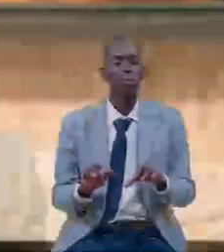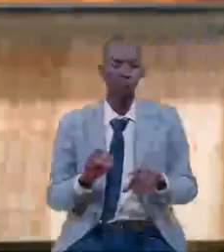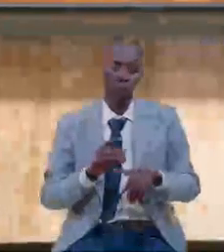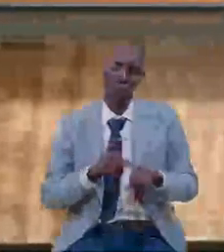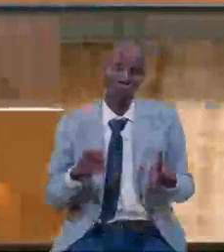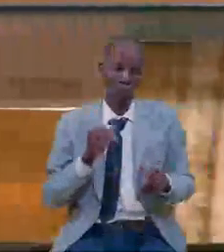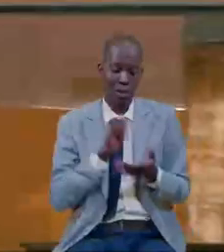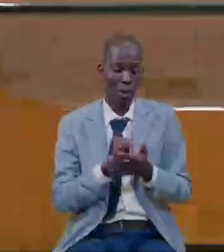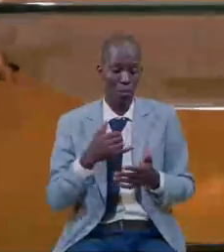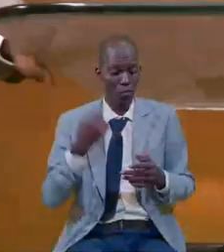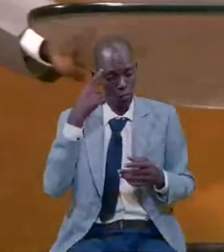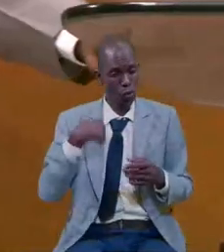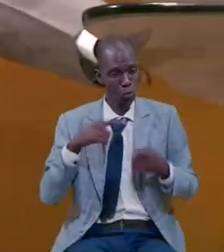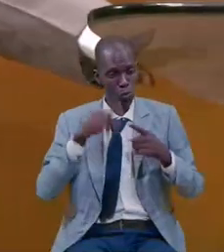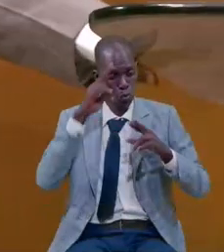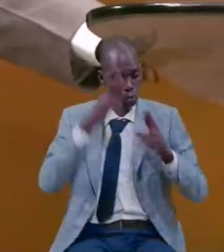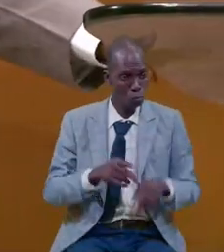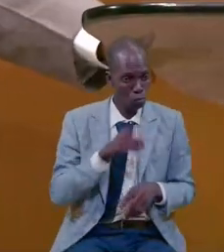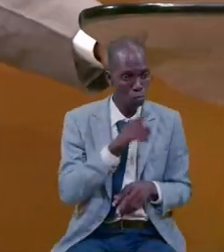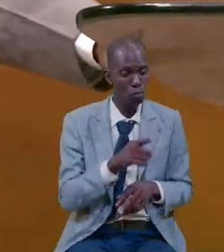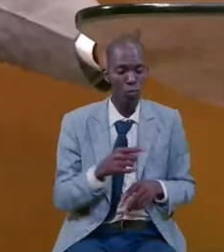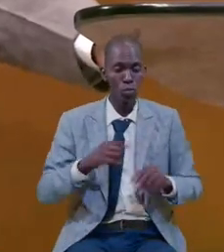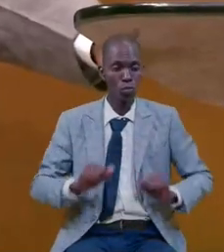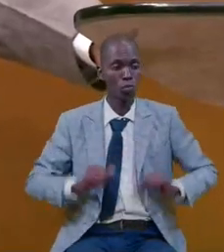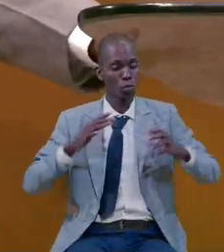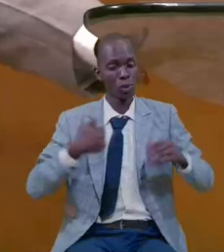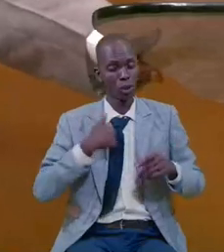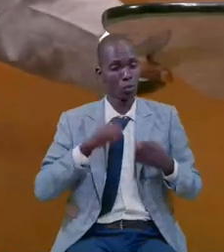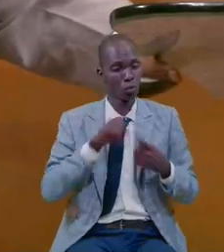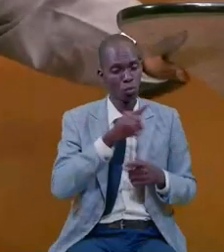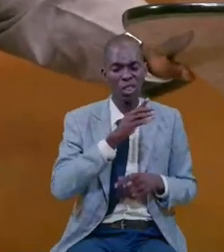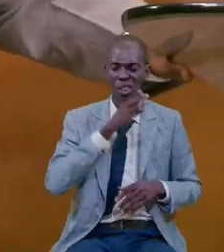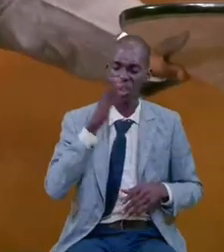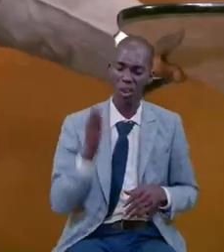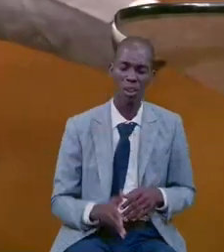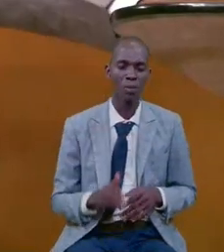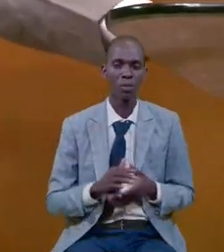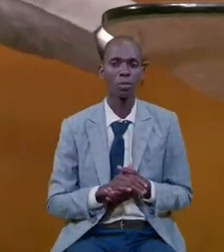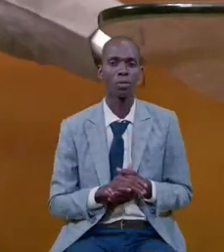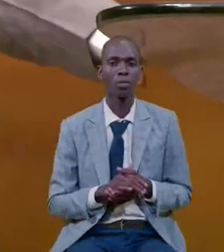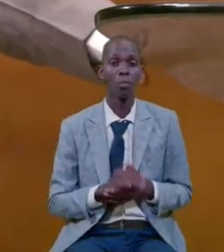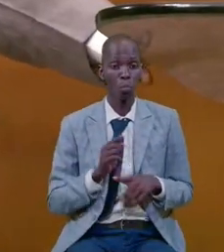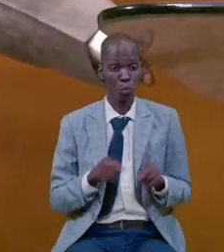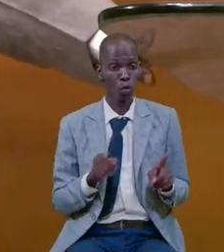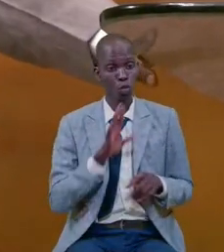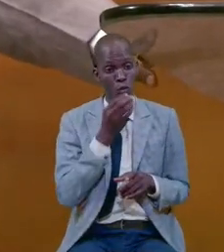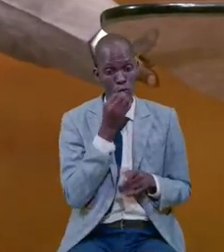toi, mais me soumettre à toi, jamais. Mais je vais te faire